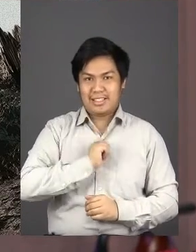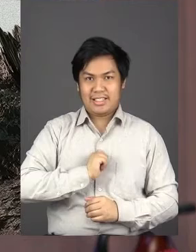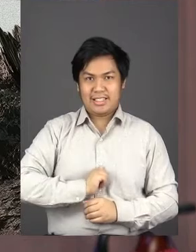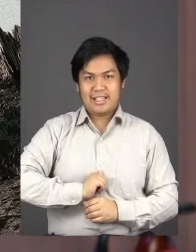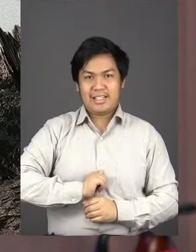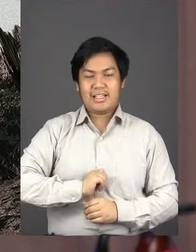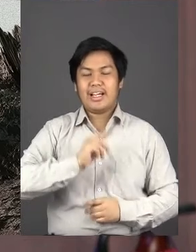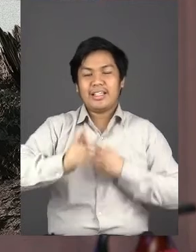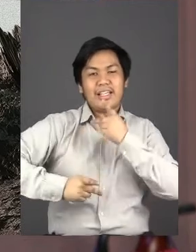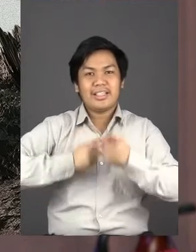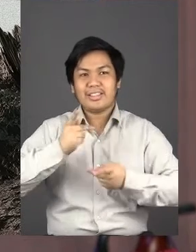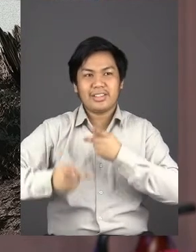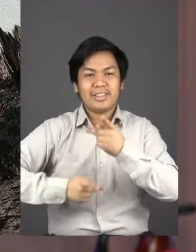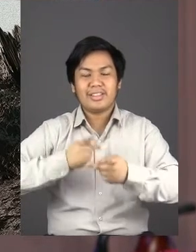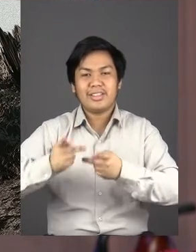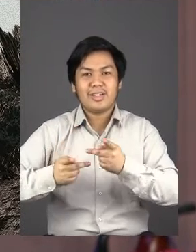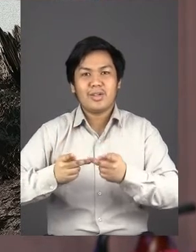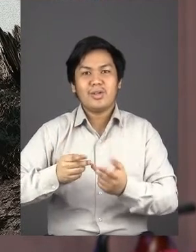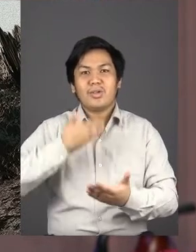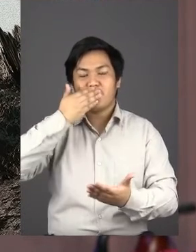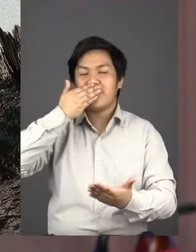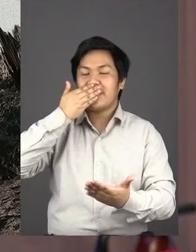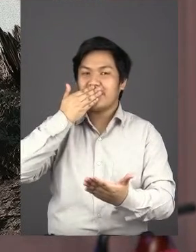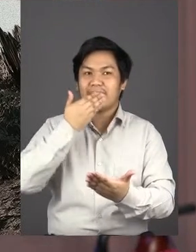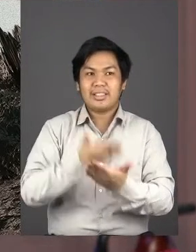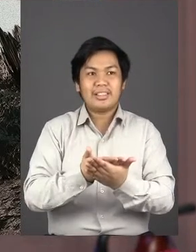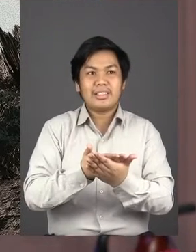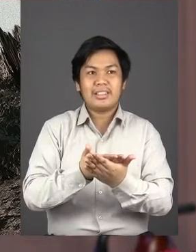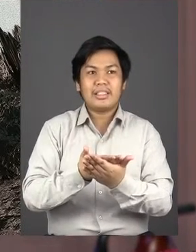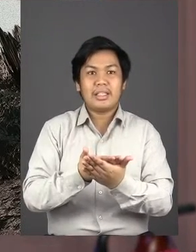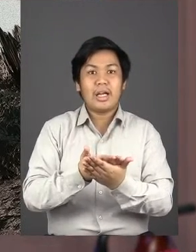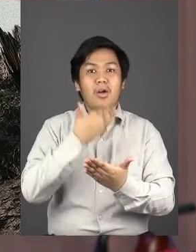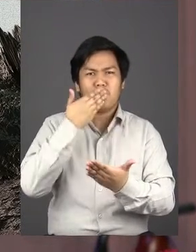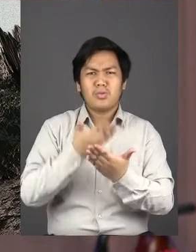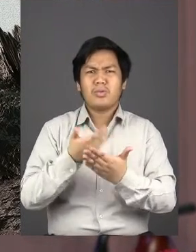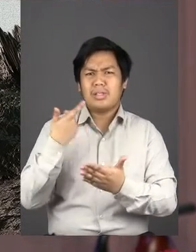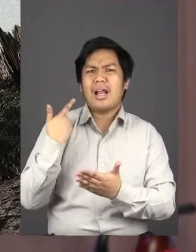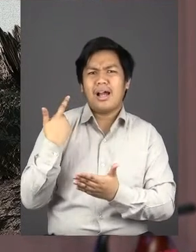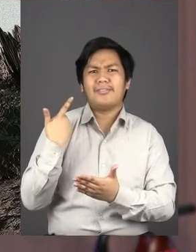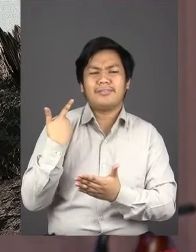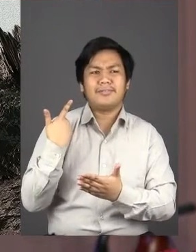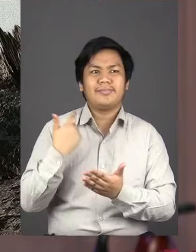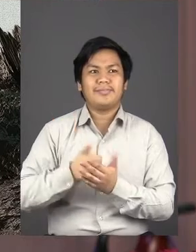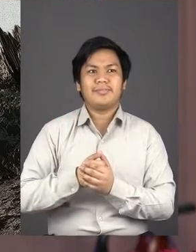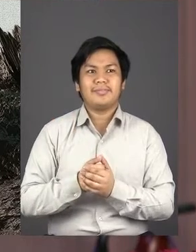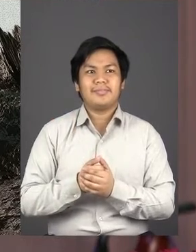patience, kindness, goodness. Yung goodness nandito din po.